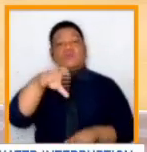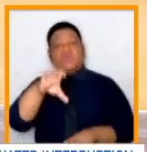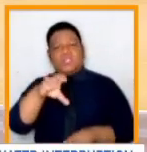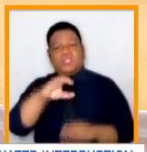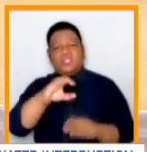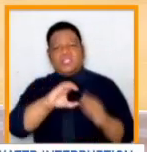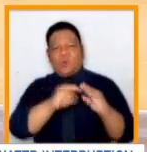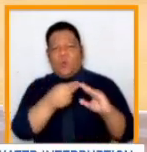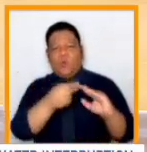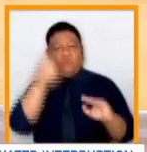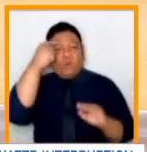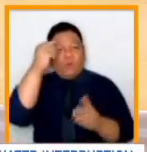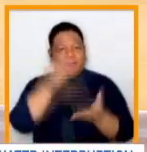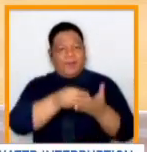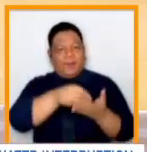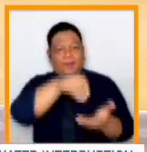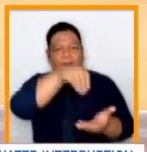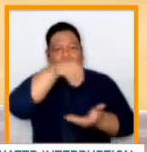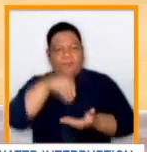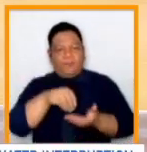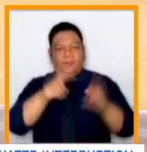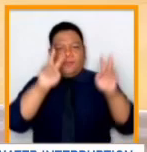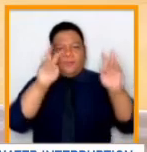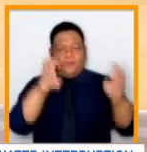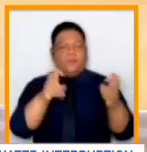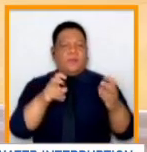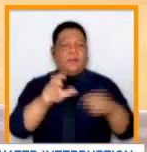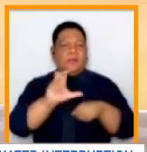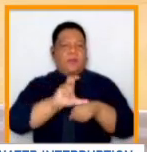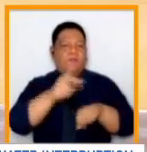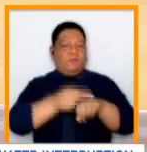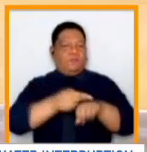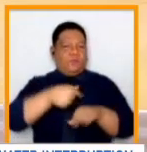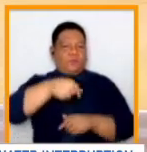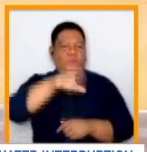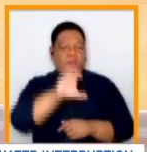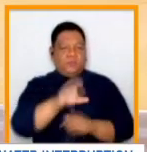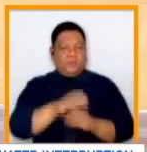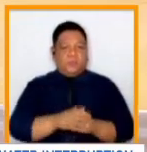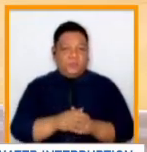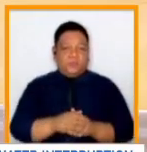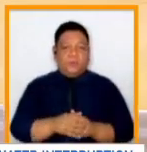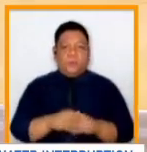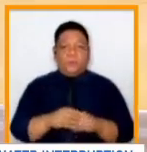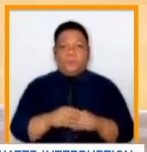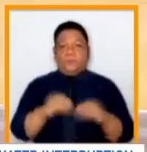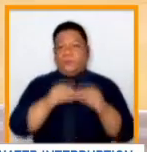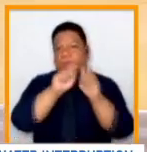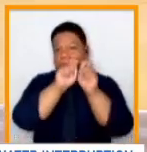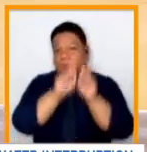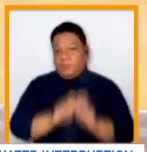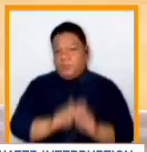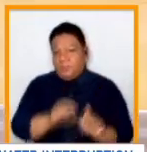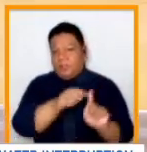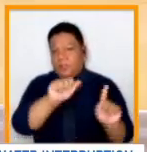programang Pangkabuhayang QC. Yan ang unang balita live ni Alan Gatos sa Super Radio DCBB.